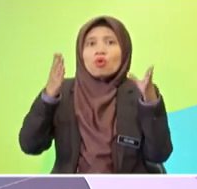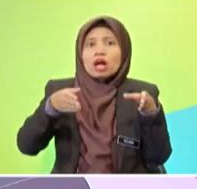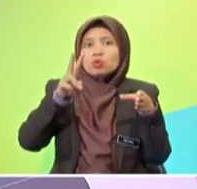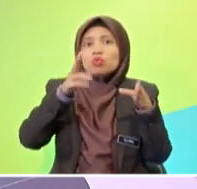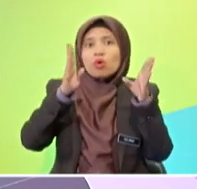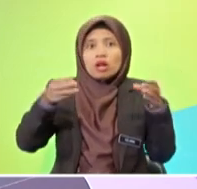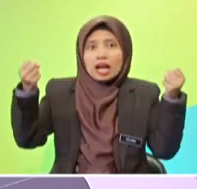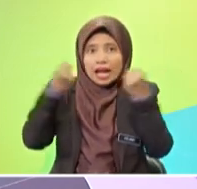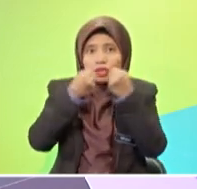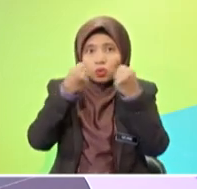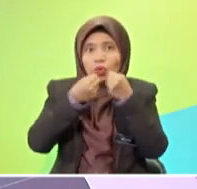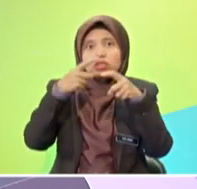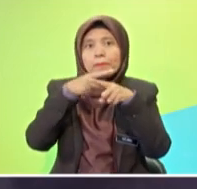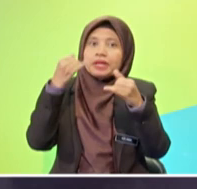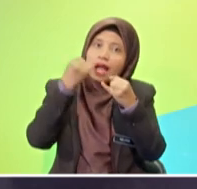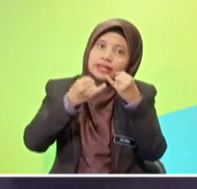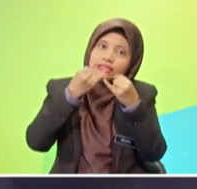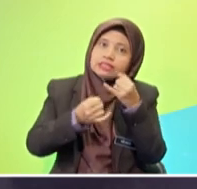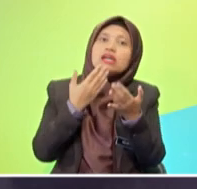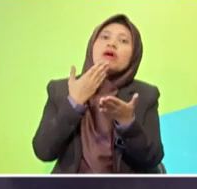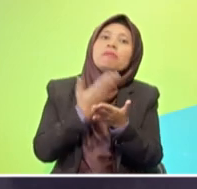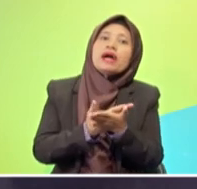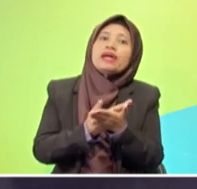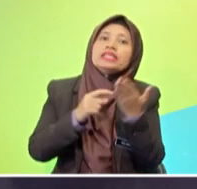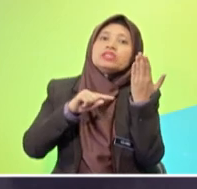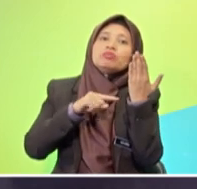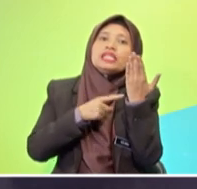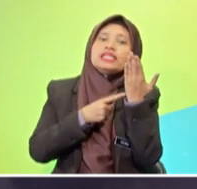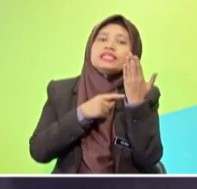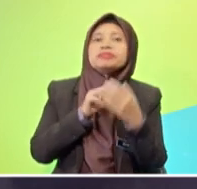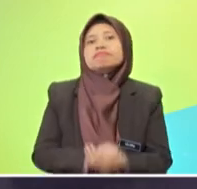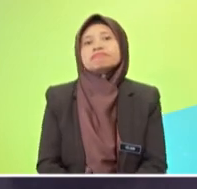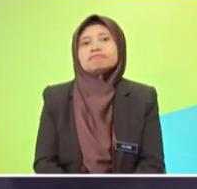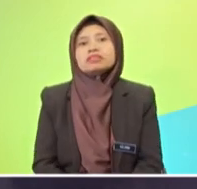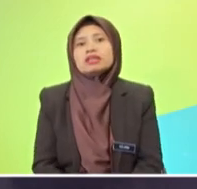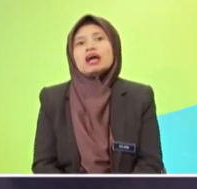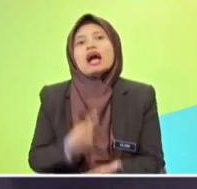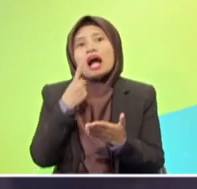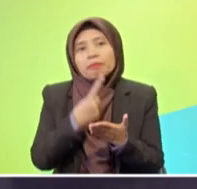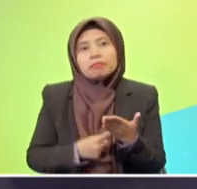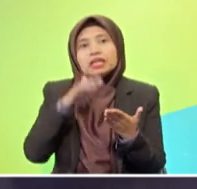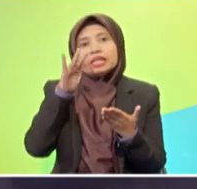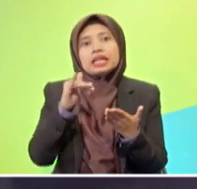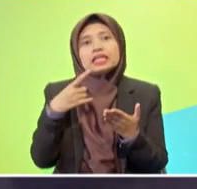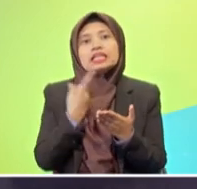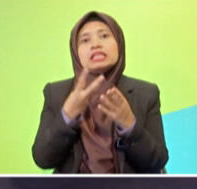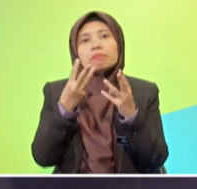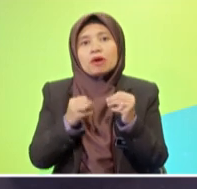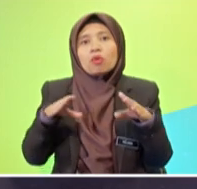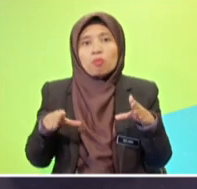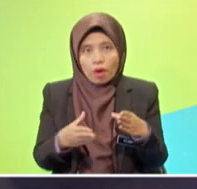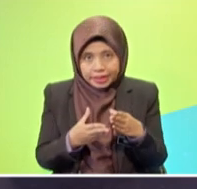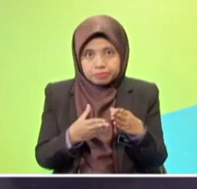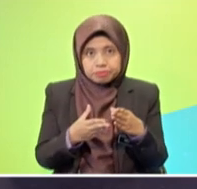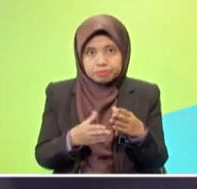akhirnya berbaik semula Jadi apa yang kita buat untuk Activity yang seterusnya